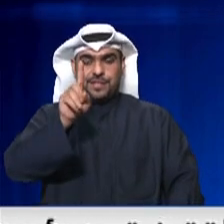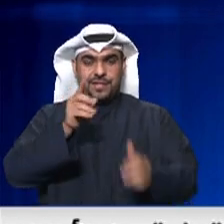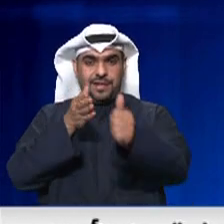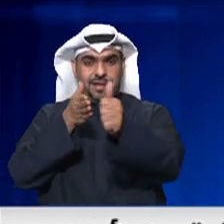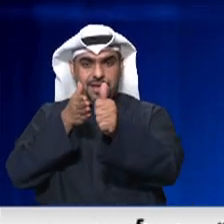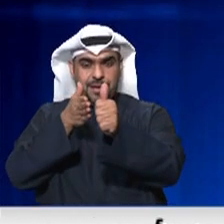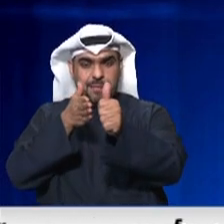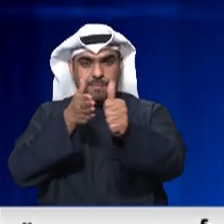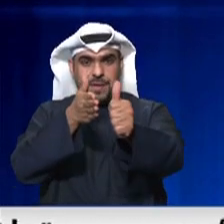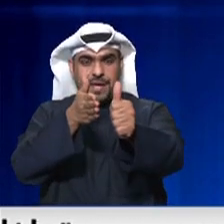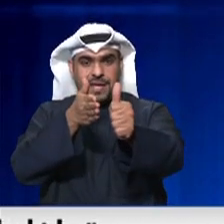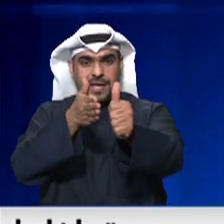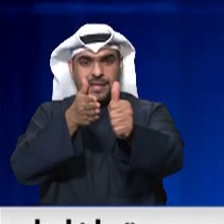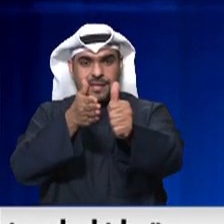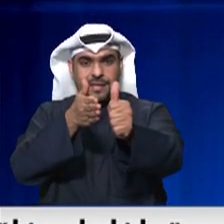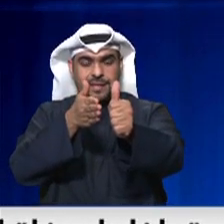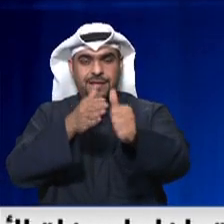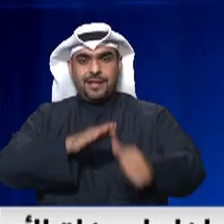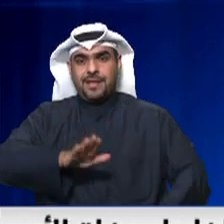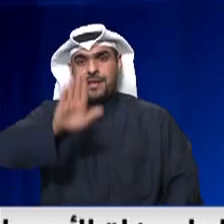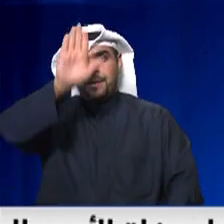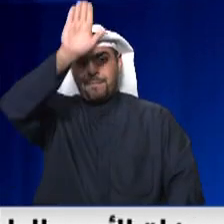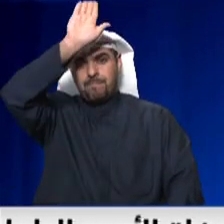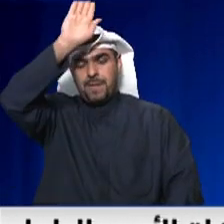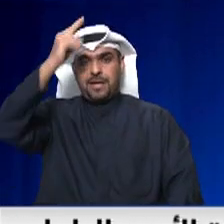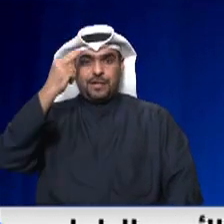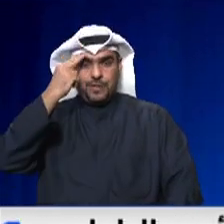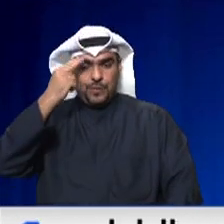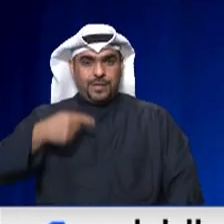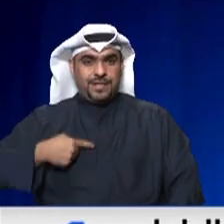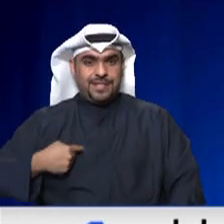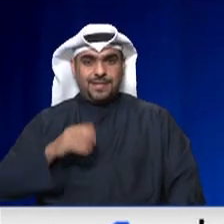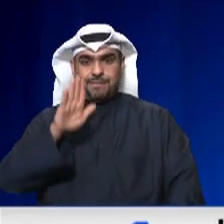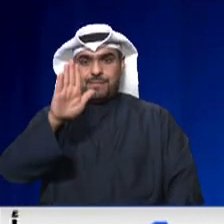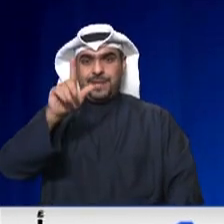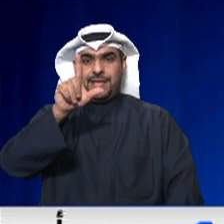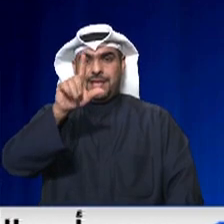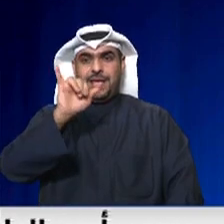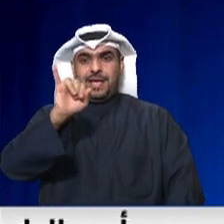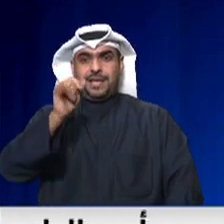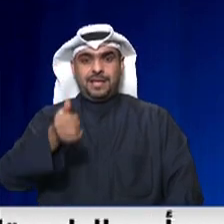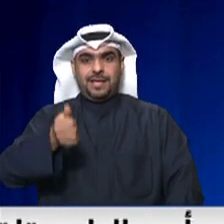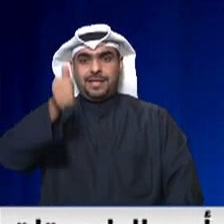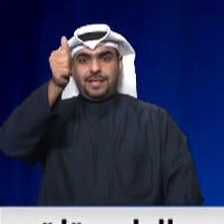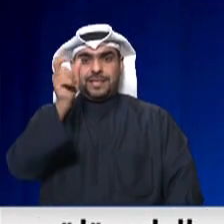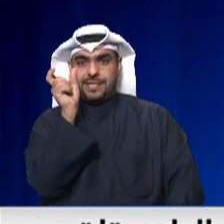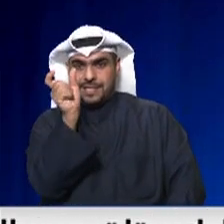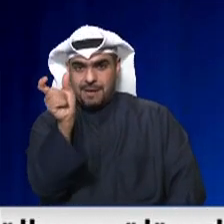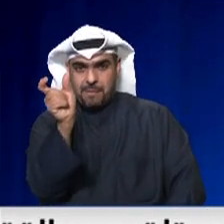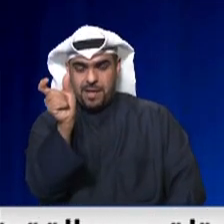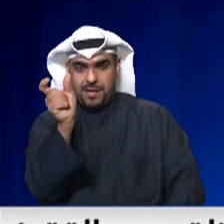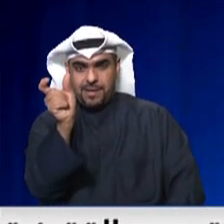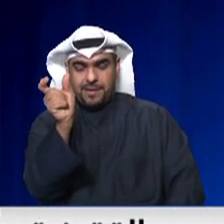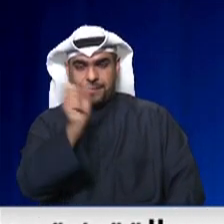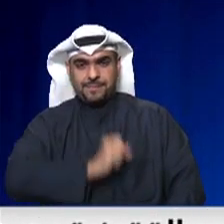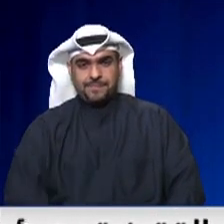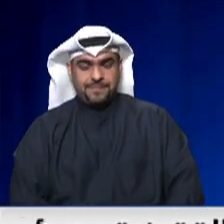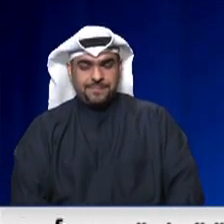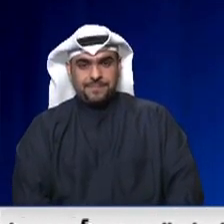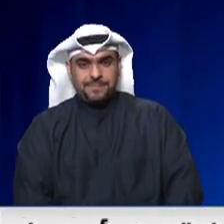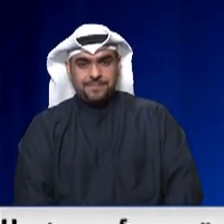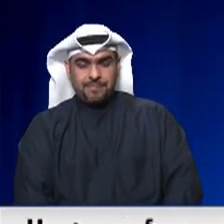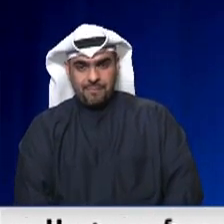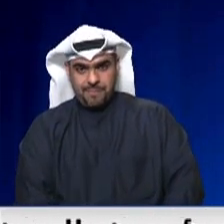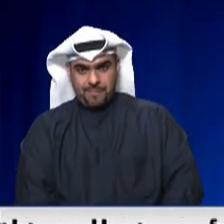ظل القياده الرشيده لاخيه خادم الحرمين الشريفين الملك سلمان بن عبد العزيز ال سعود ملك المملكه